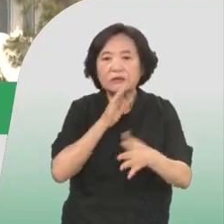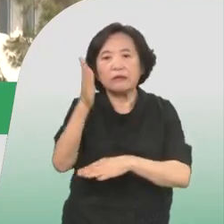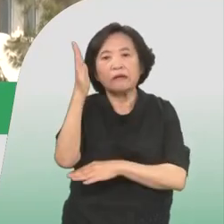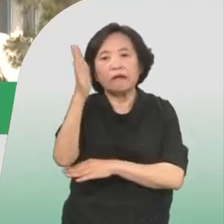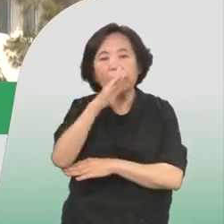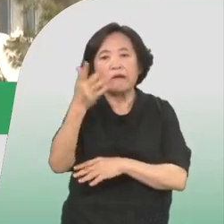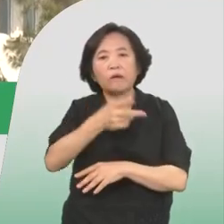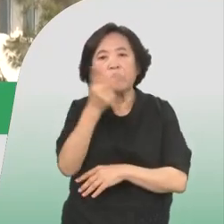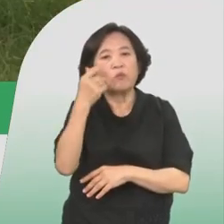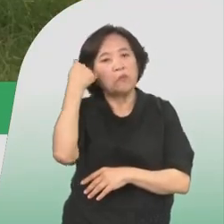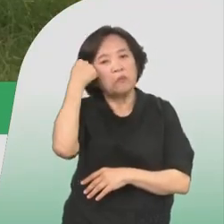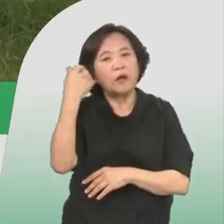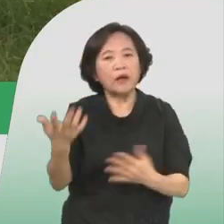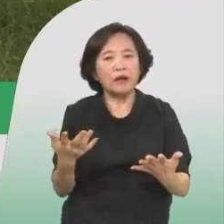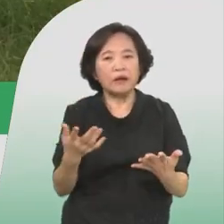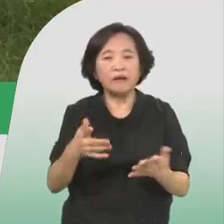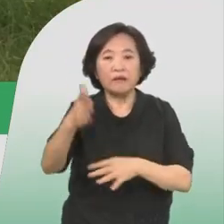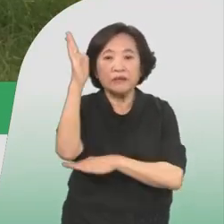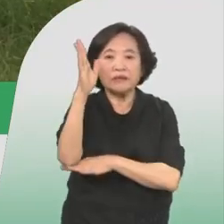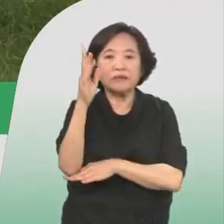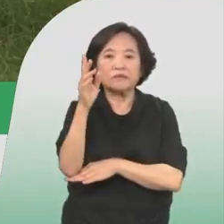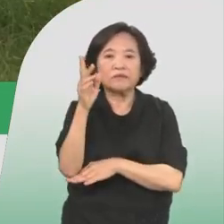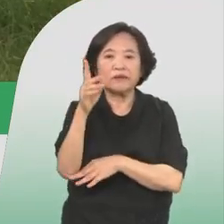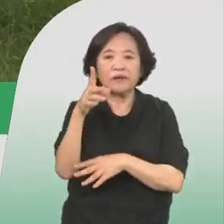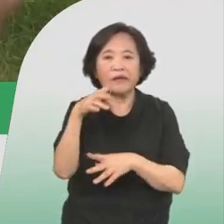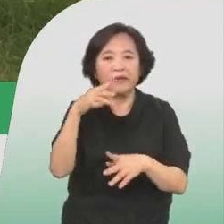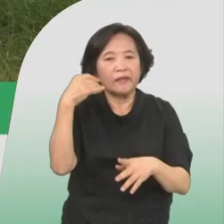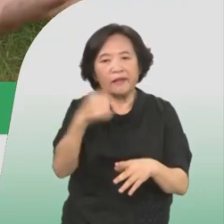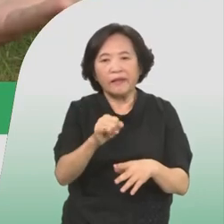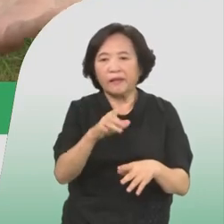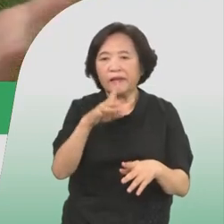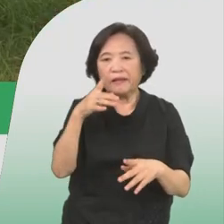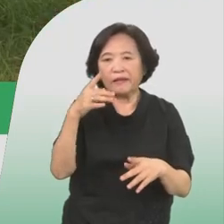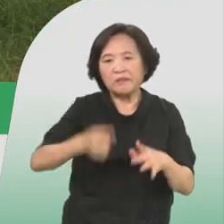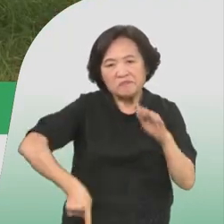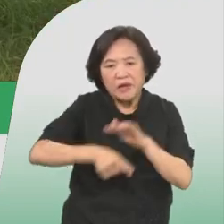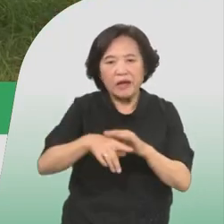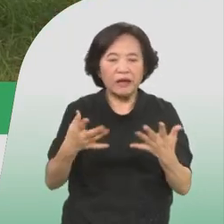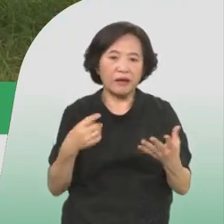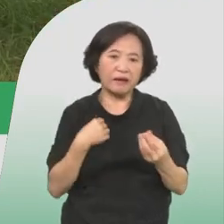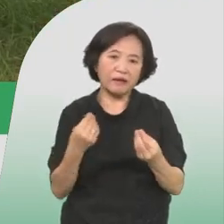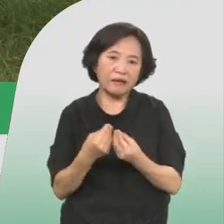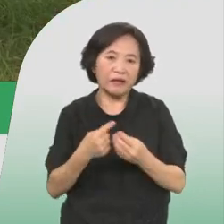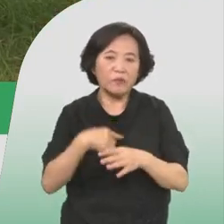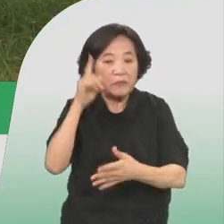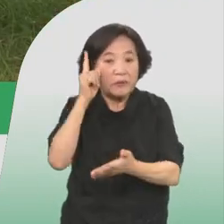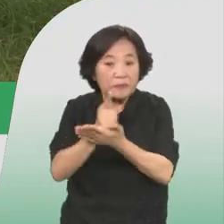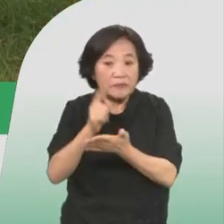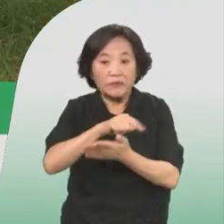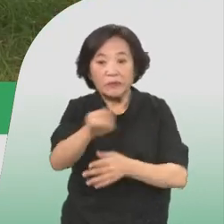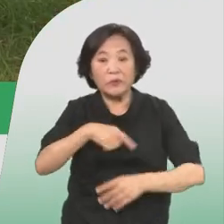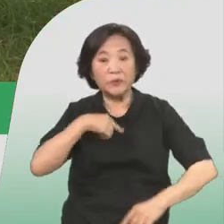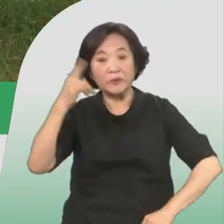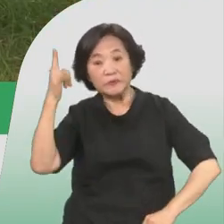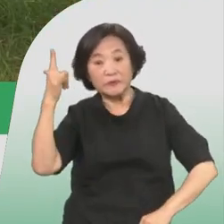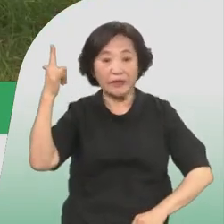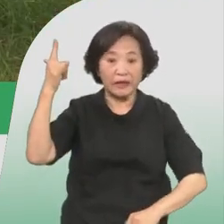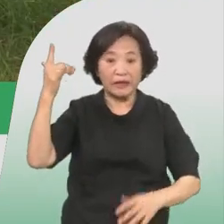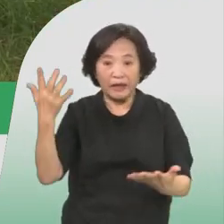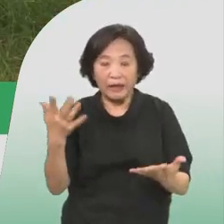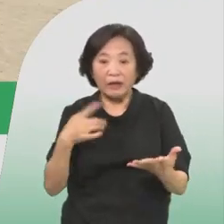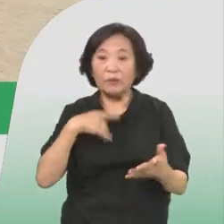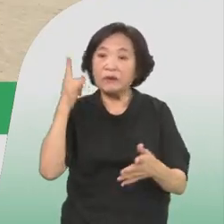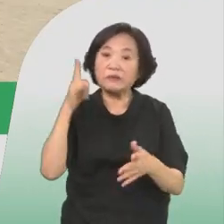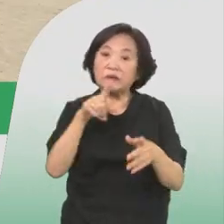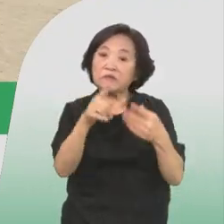法。 政府带条做坏事违法，按人家的名义来输压个法系做